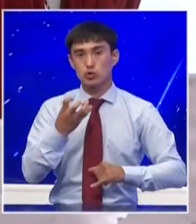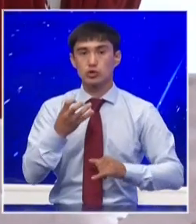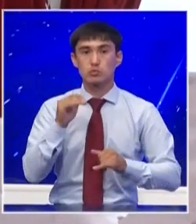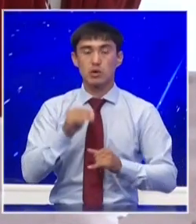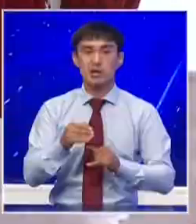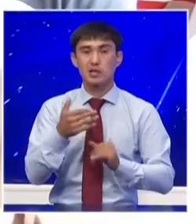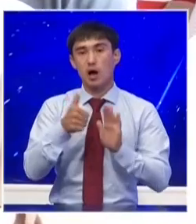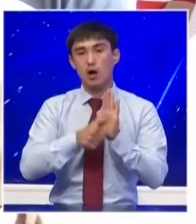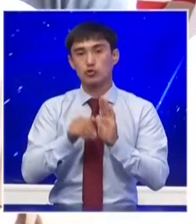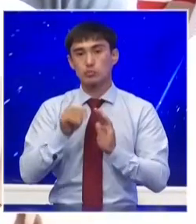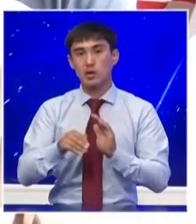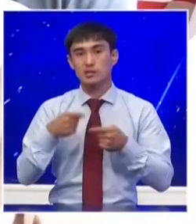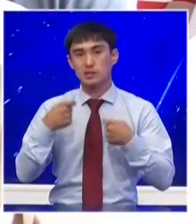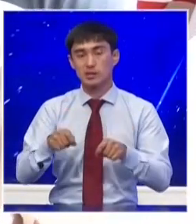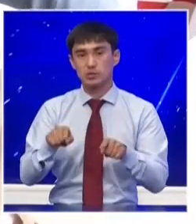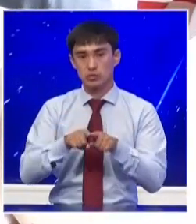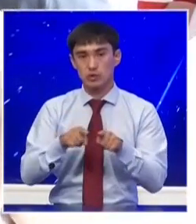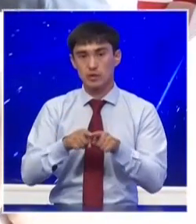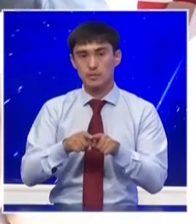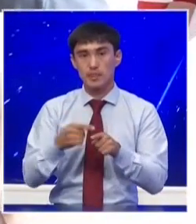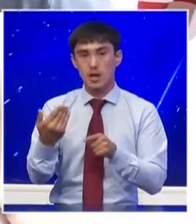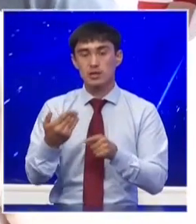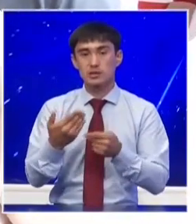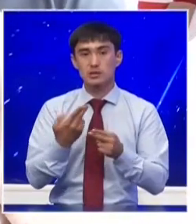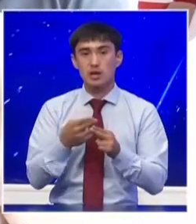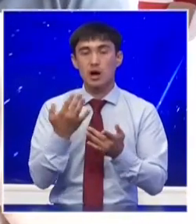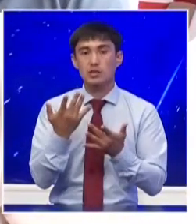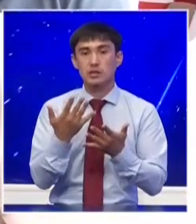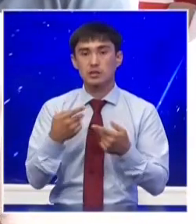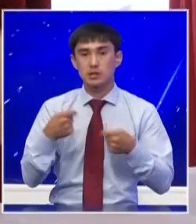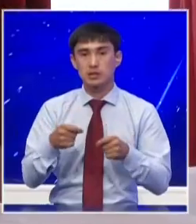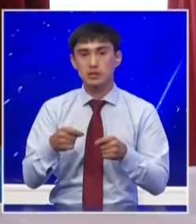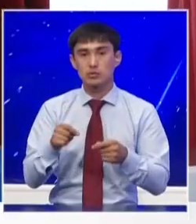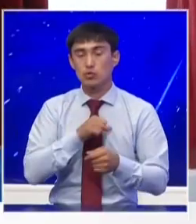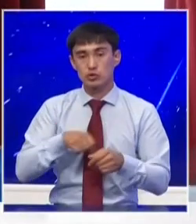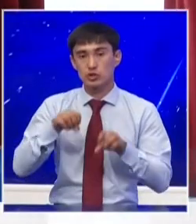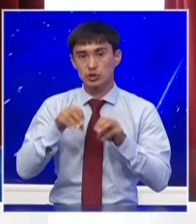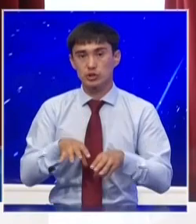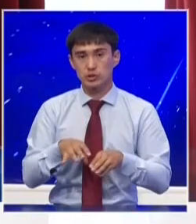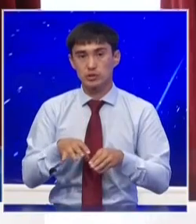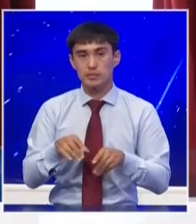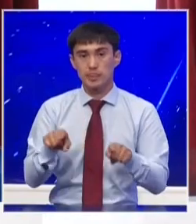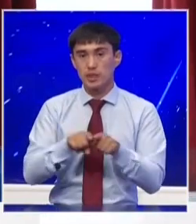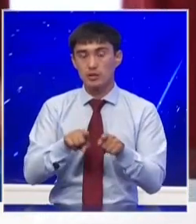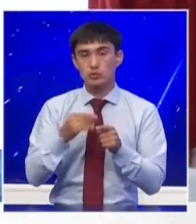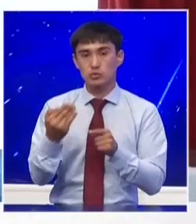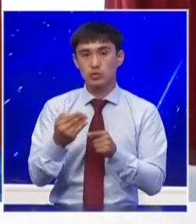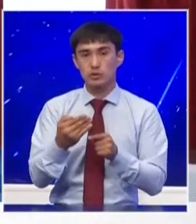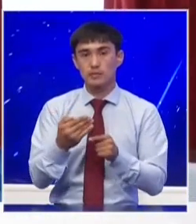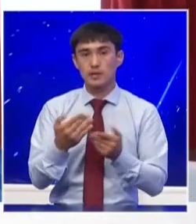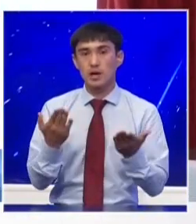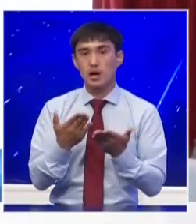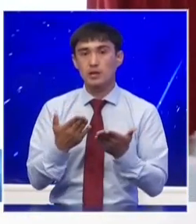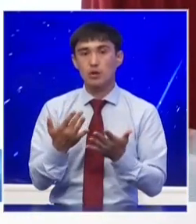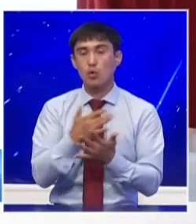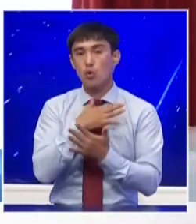ғой. Сіз бар Алтайда сатасыз ба, жоғарыда Алматыда сатасыз ба, Ақтөбеге барып сатасыз ба, өзіңіз еркіңіз. Әрине, сізде қай жерде көп